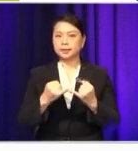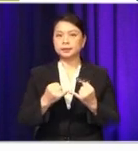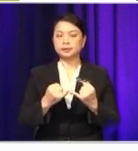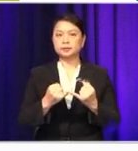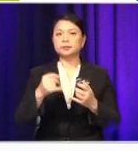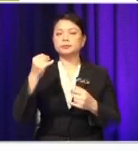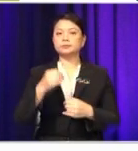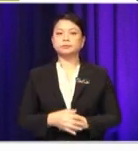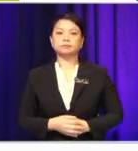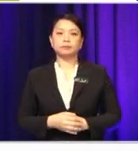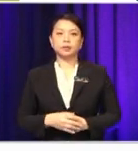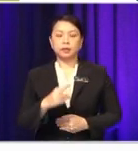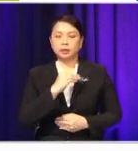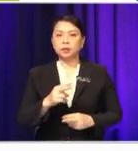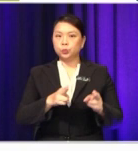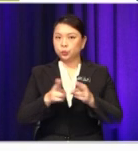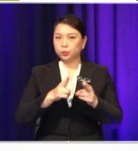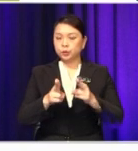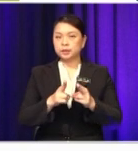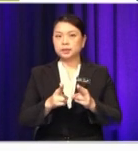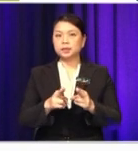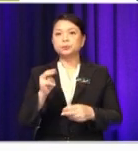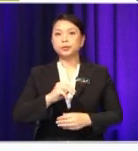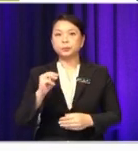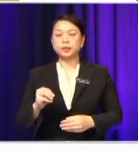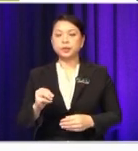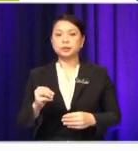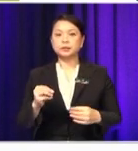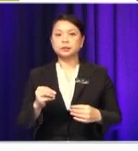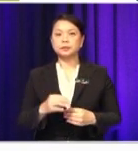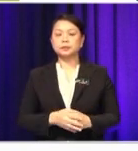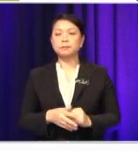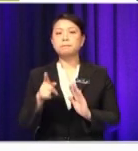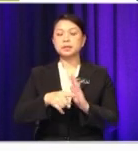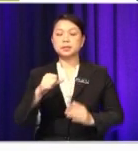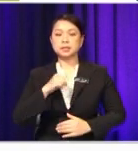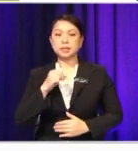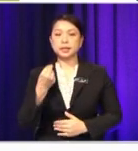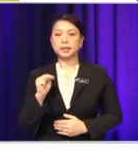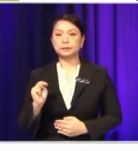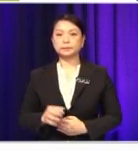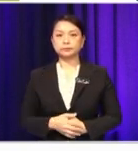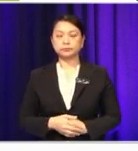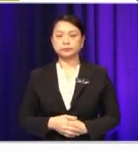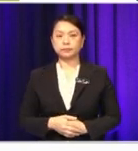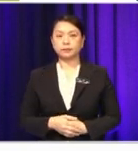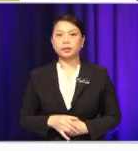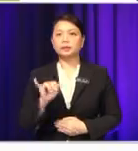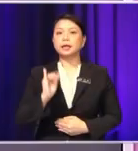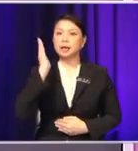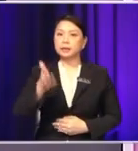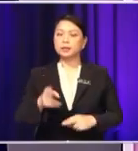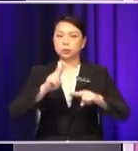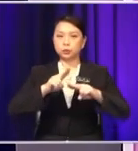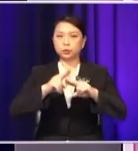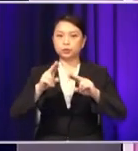menguruskan calon-calon persendirian. Ini kita akan bincangkan selepas pada ini pula, ya, tentang calon-calon persendirian yang akan menduduki bagi